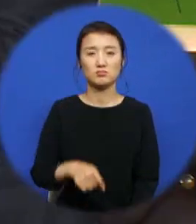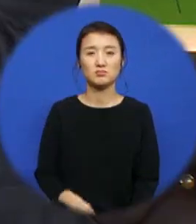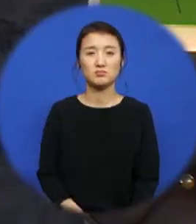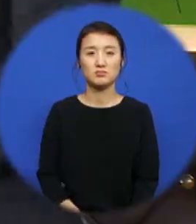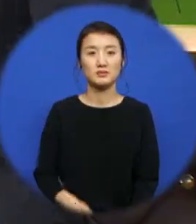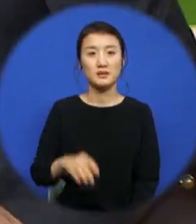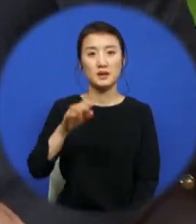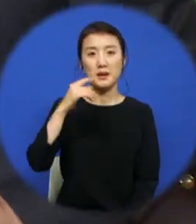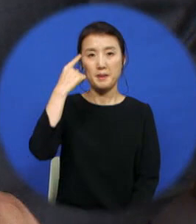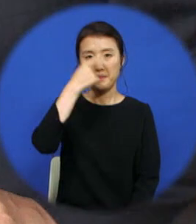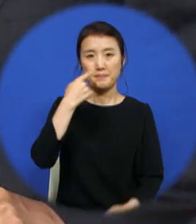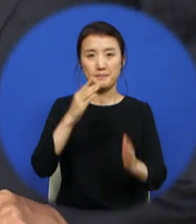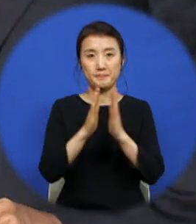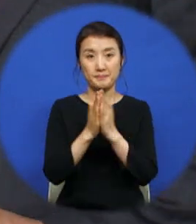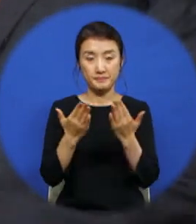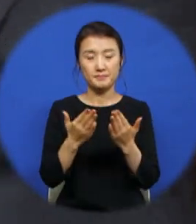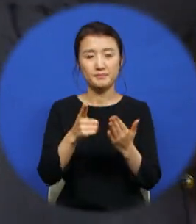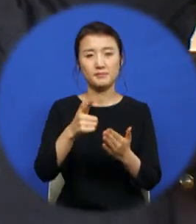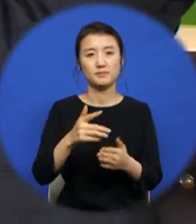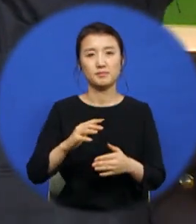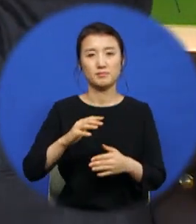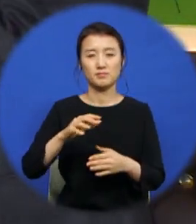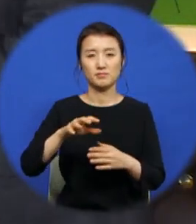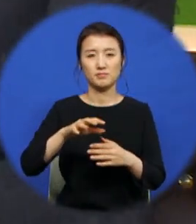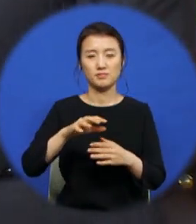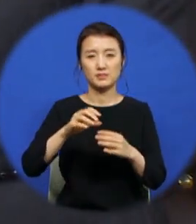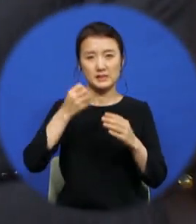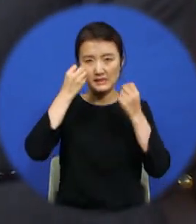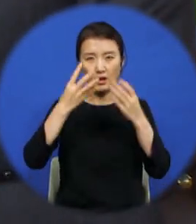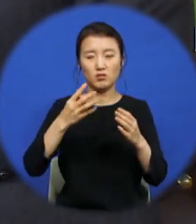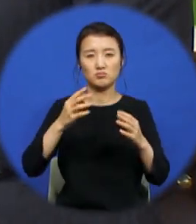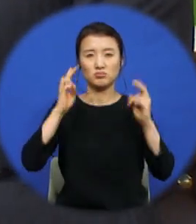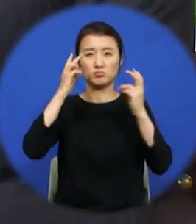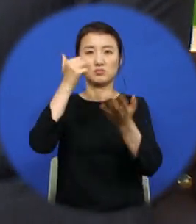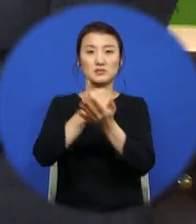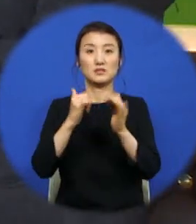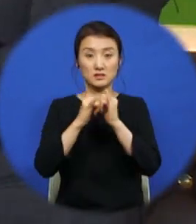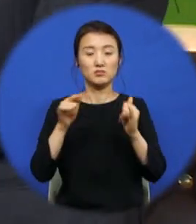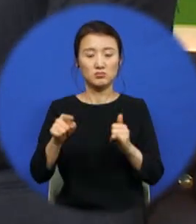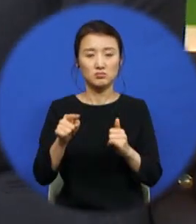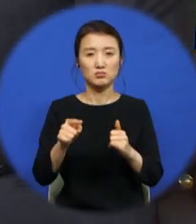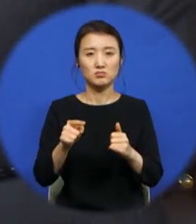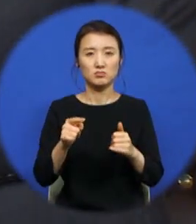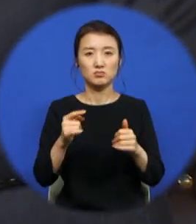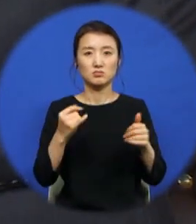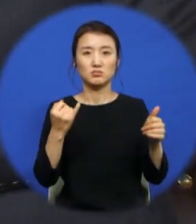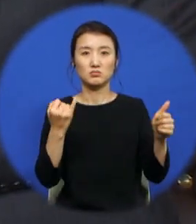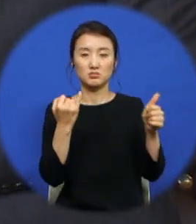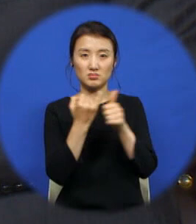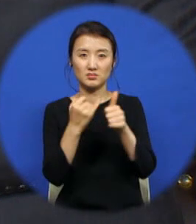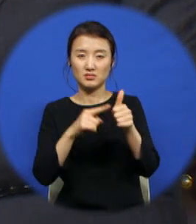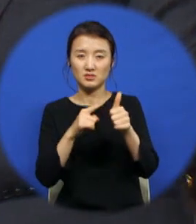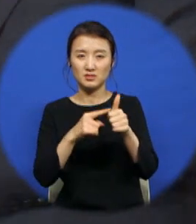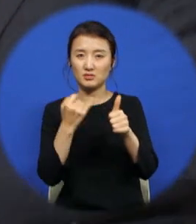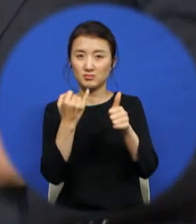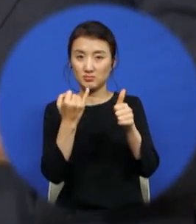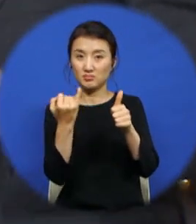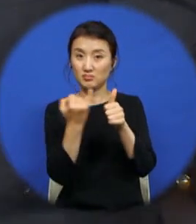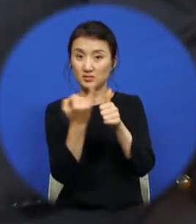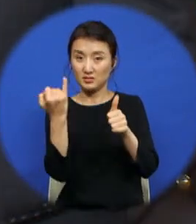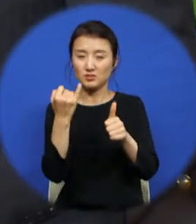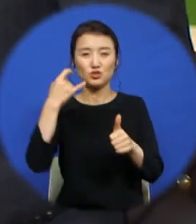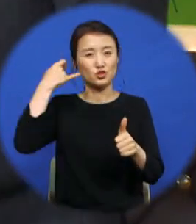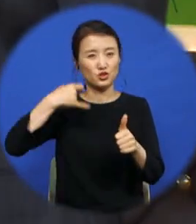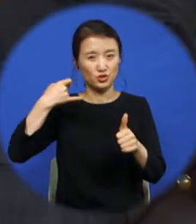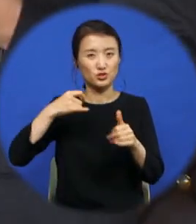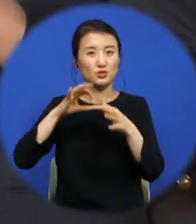지금 하는 페이스북의 창업자 줘 요것도 중국 꾀가 부인이 조 나 한국에도 분이 좀 나왔으면 좋겠어요 아